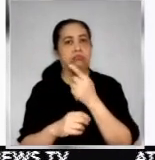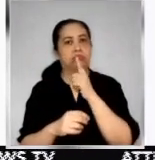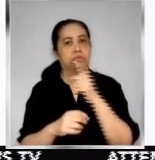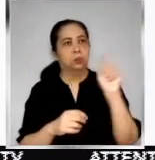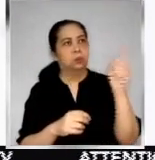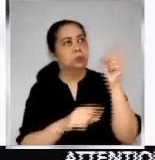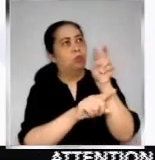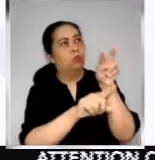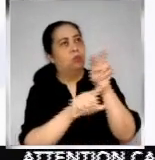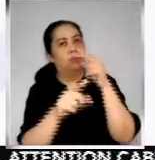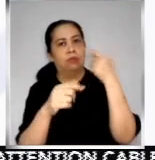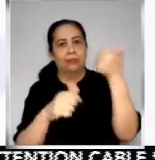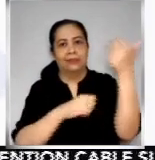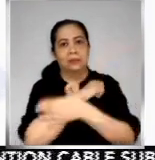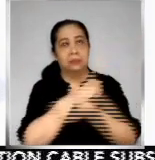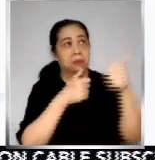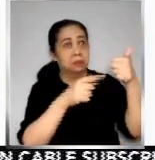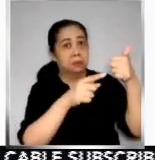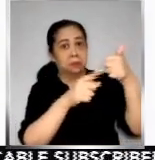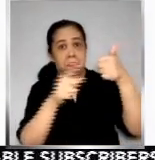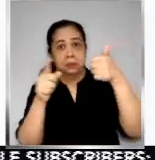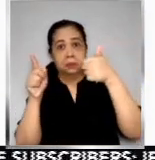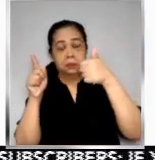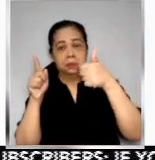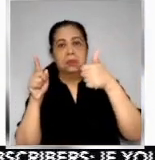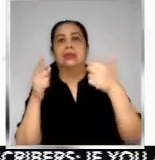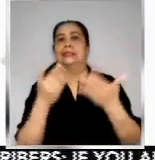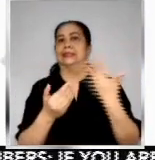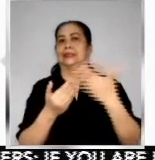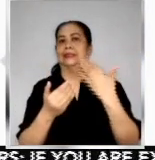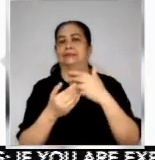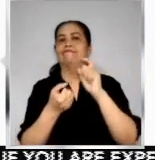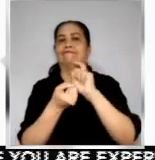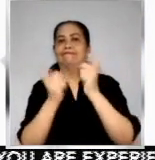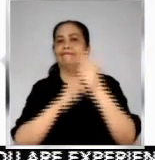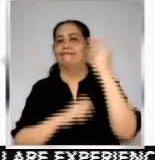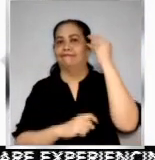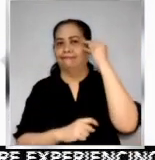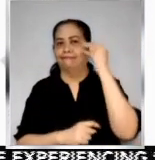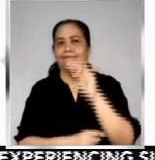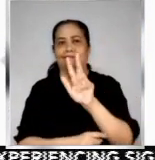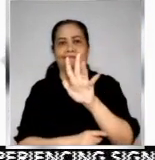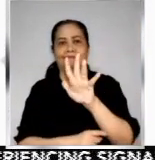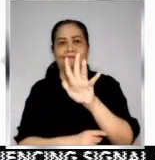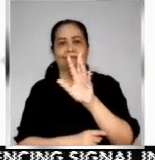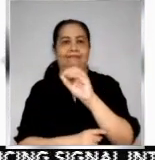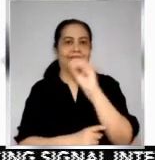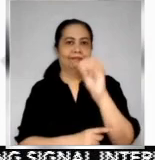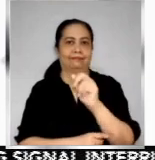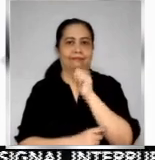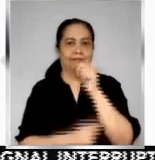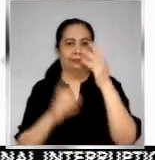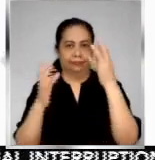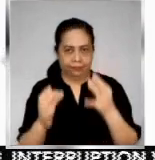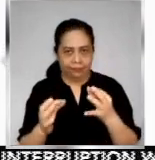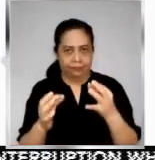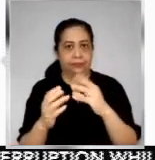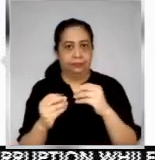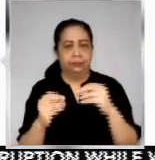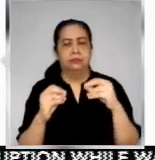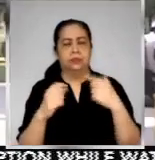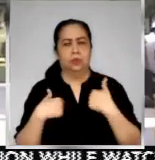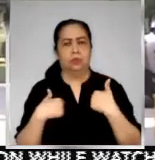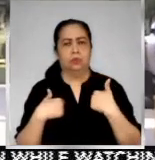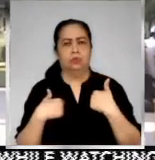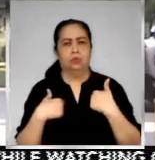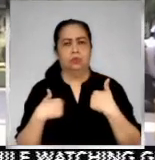at okay naman, madali naman magbabago yung 35% undecided at kampante naman ako magpapabakuna